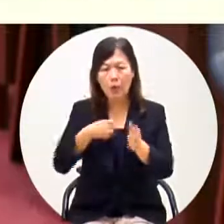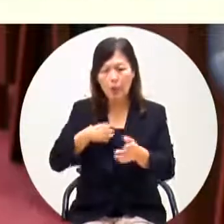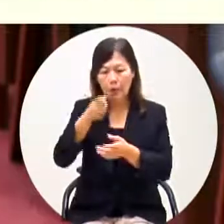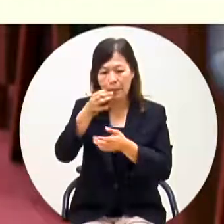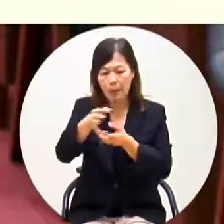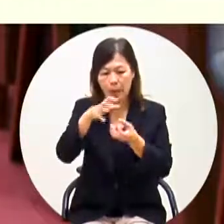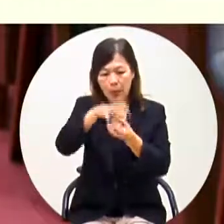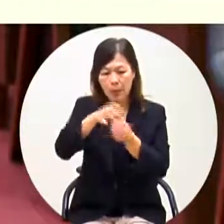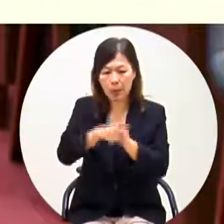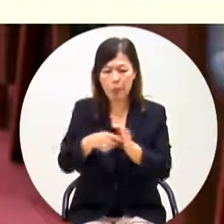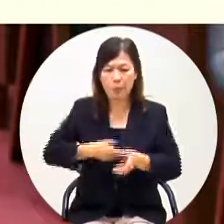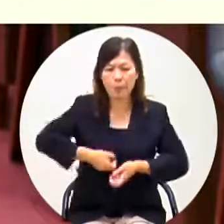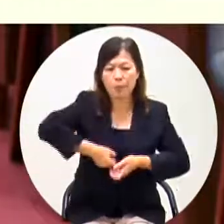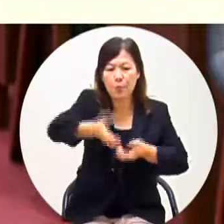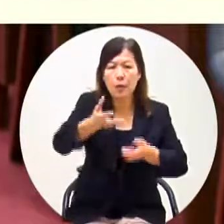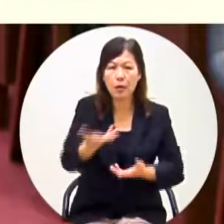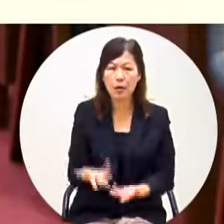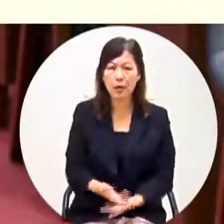是不是拿个麦克风，